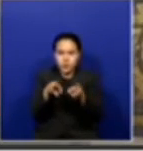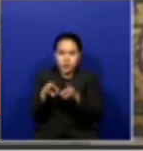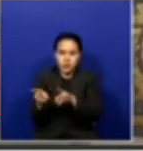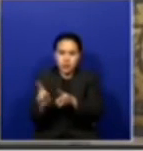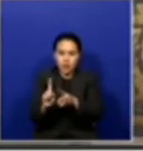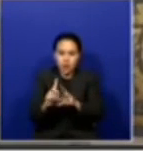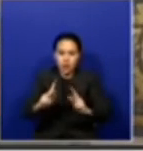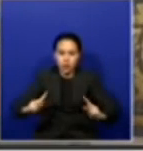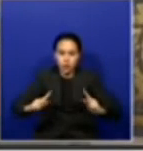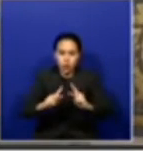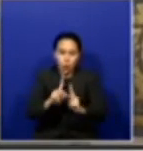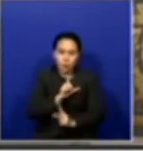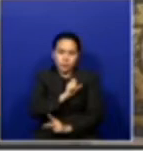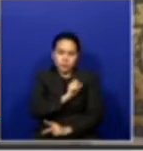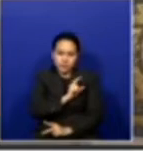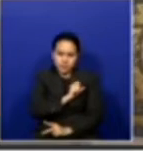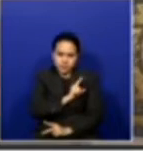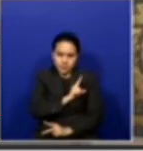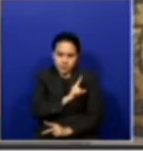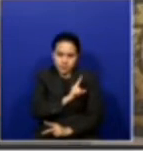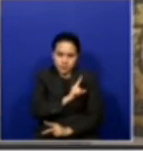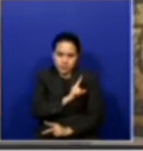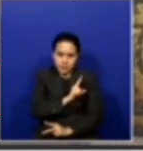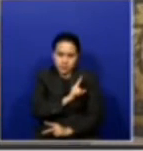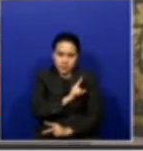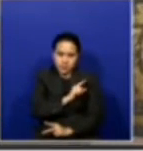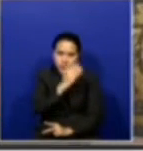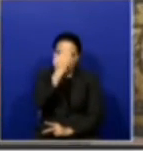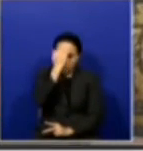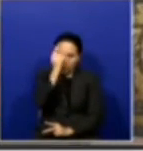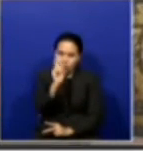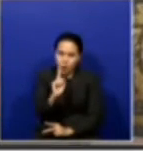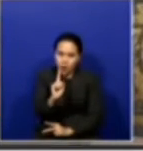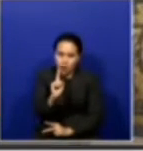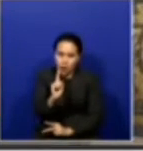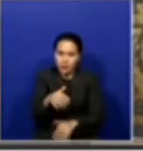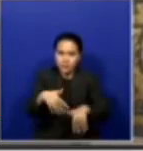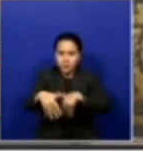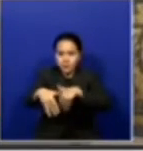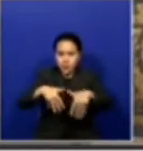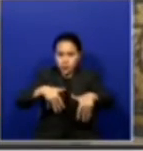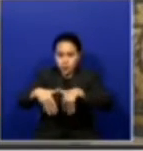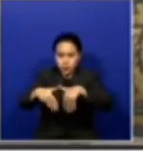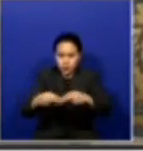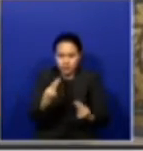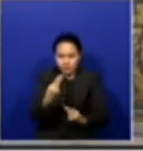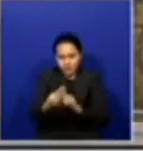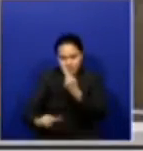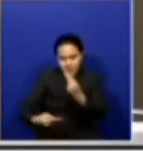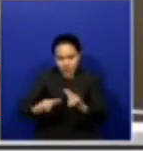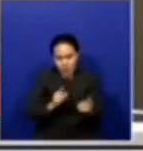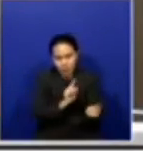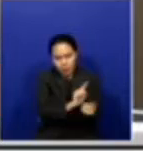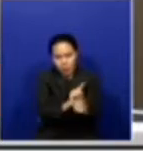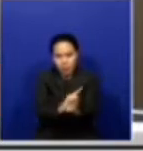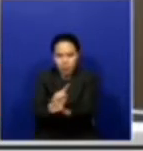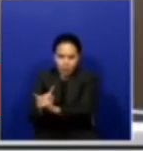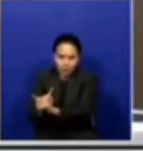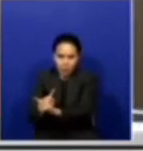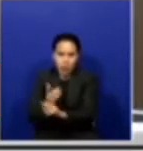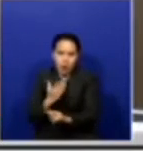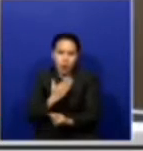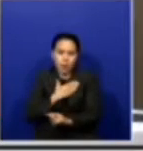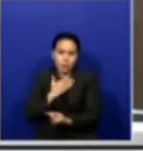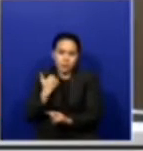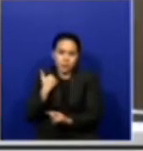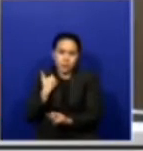สนานะครับเพราะว่าในการลงพื้นที่พบปะประชาชนที่ผ่านมาเนี่ยนะฮะผมได้ร่วม